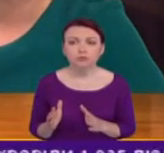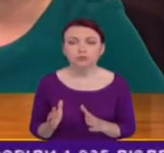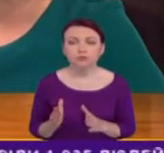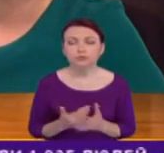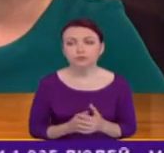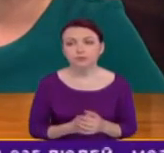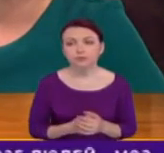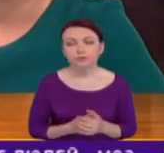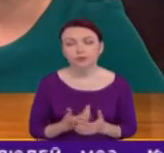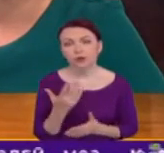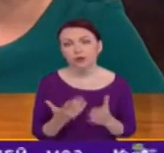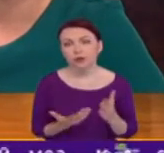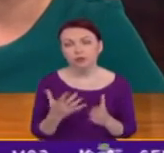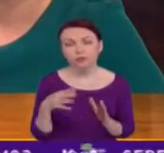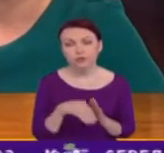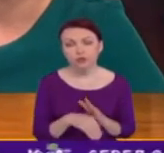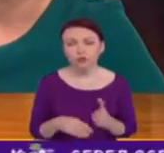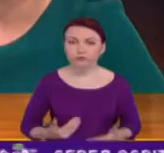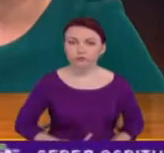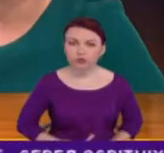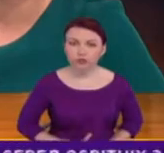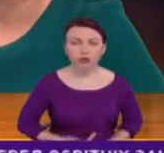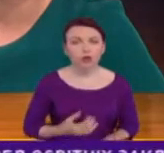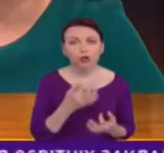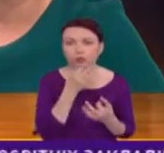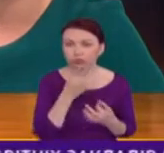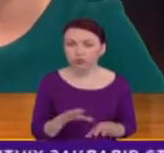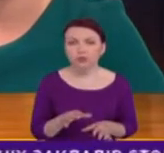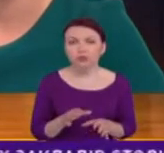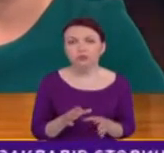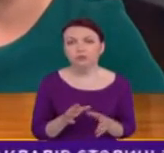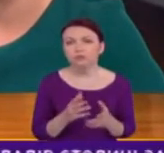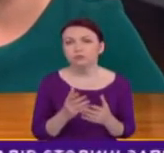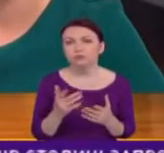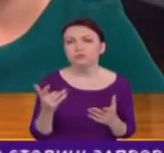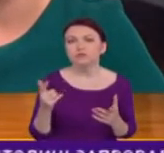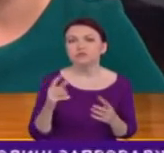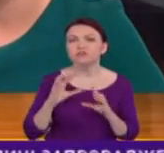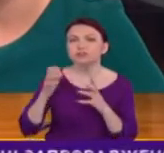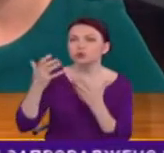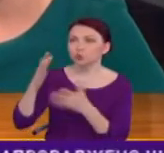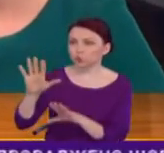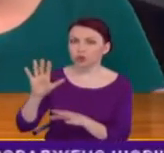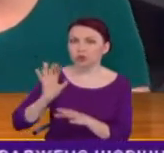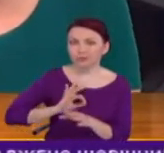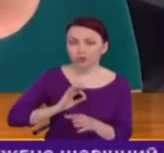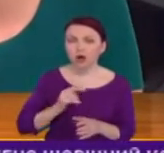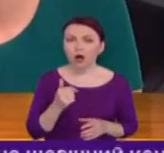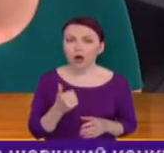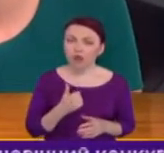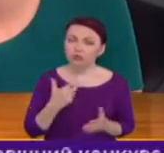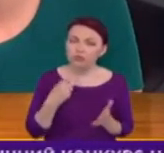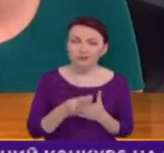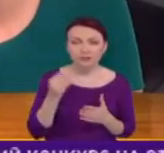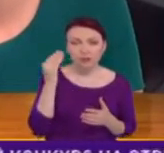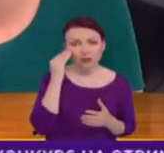ми втілюємо в життя, наприклад, будь-який продукт, який вже втілений в всьому світі, так, у нас є свій менталітет, ми не можемо